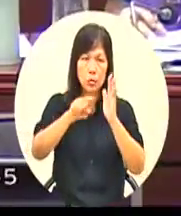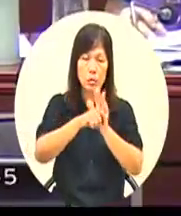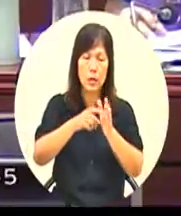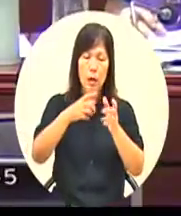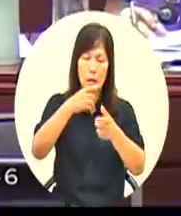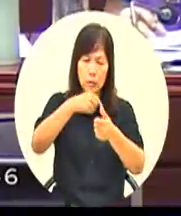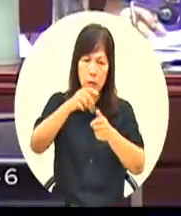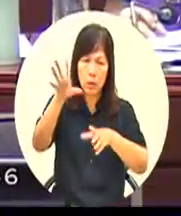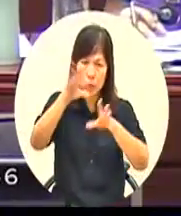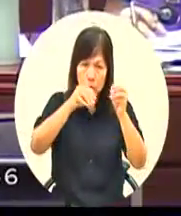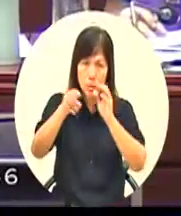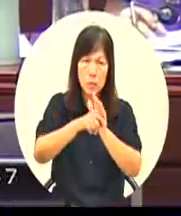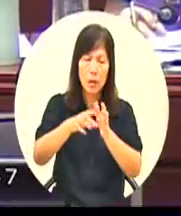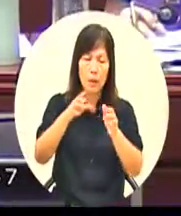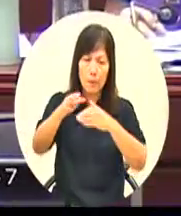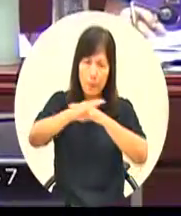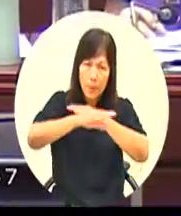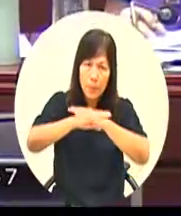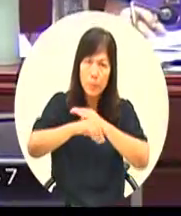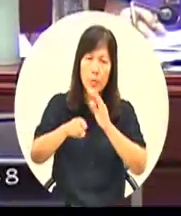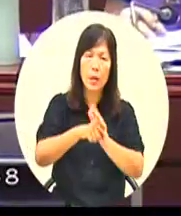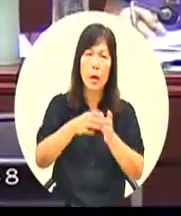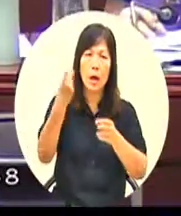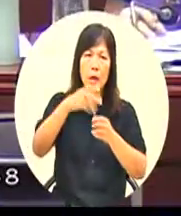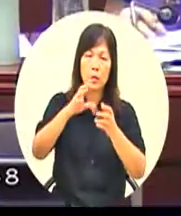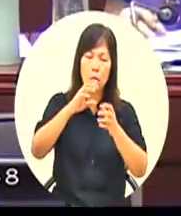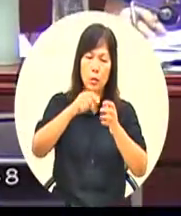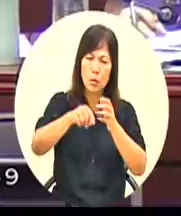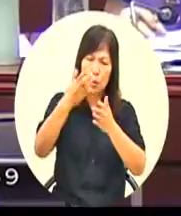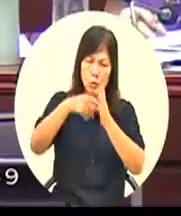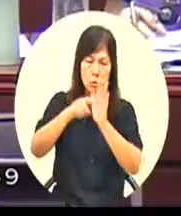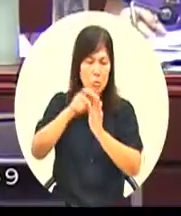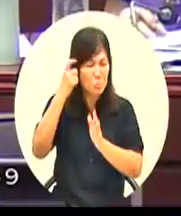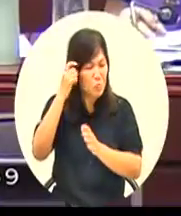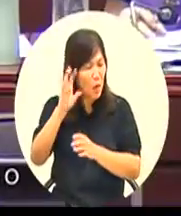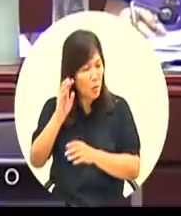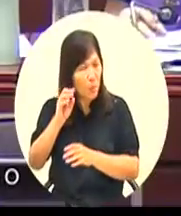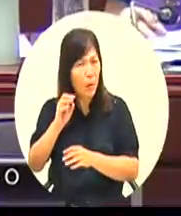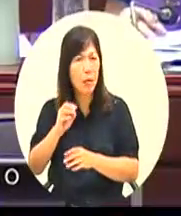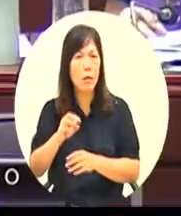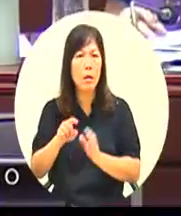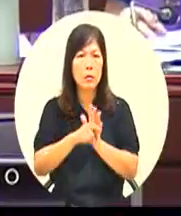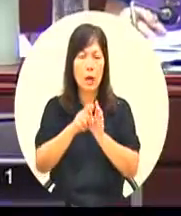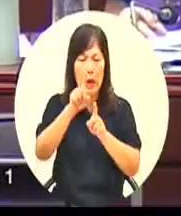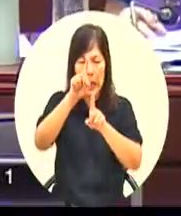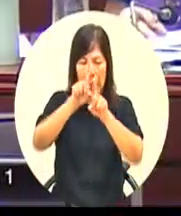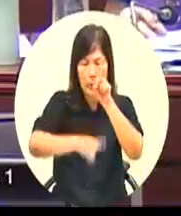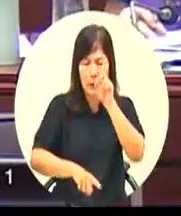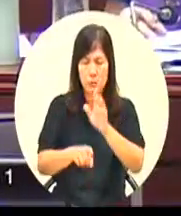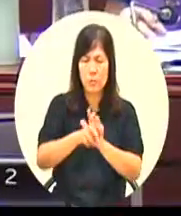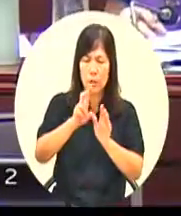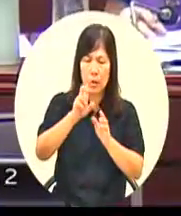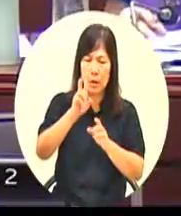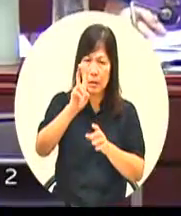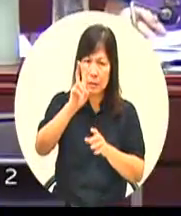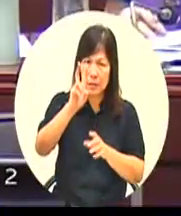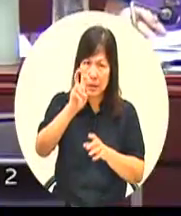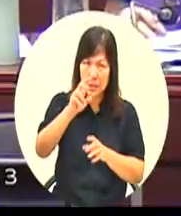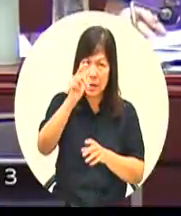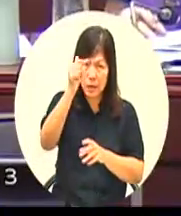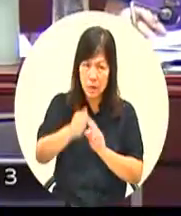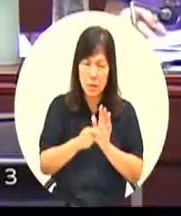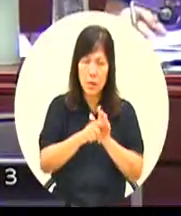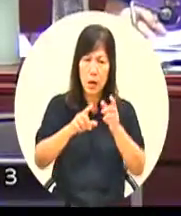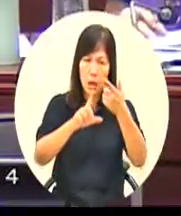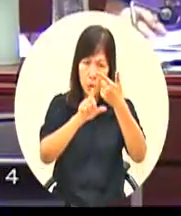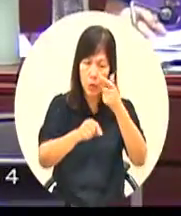源如何能够均值，然后国立学校的意愿到底高不高？那这里头因为落差达到22亿，所以六月份